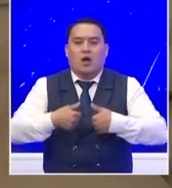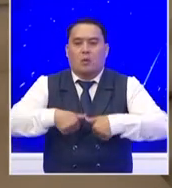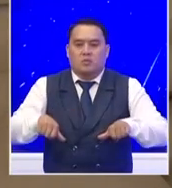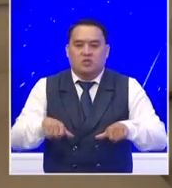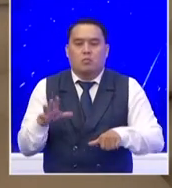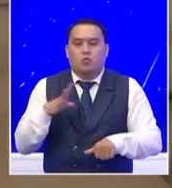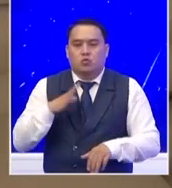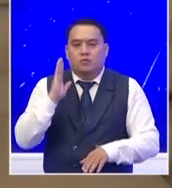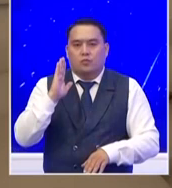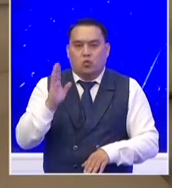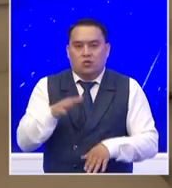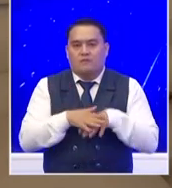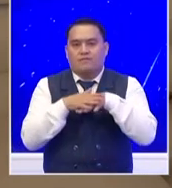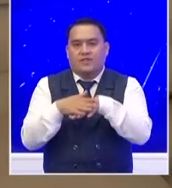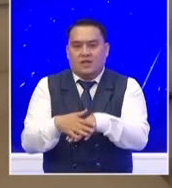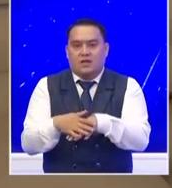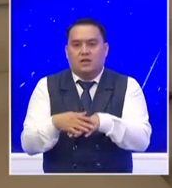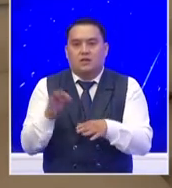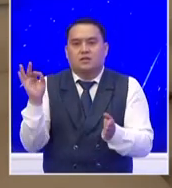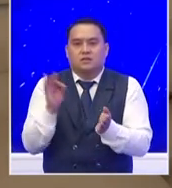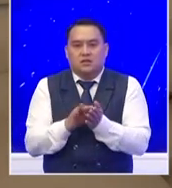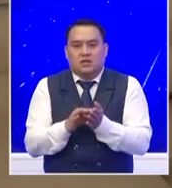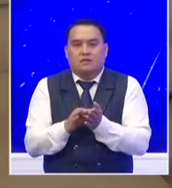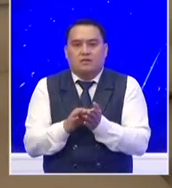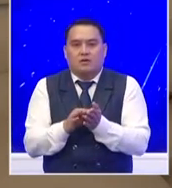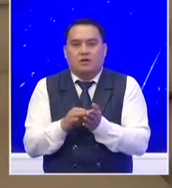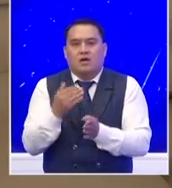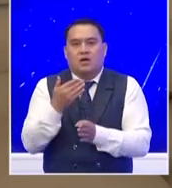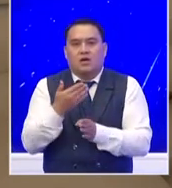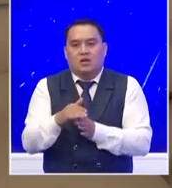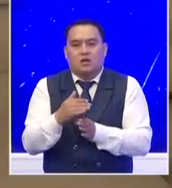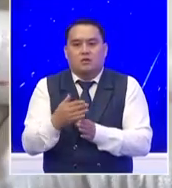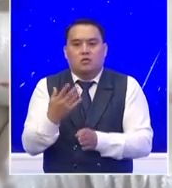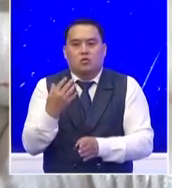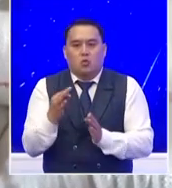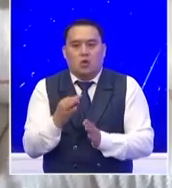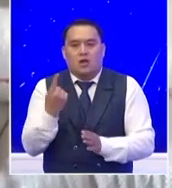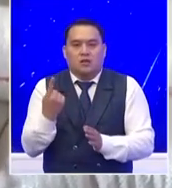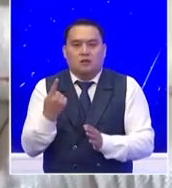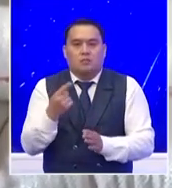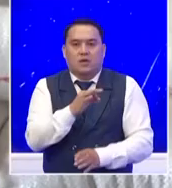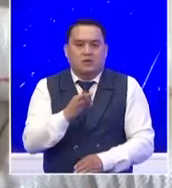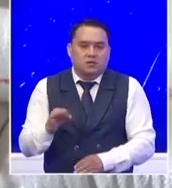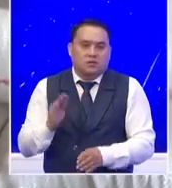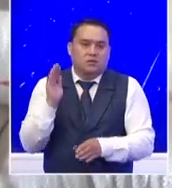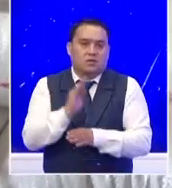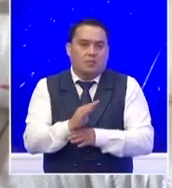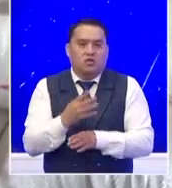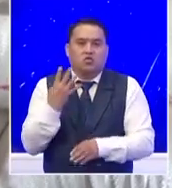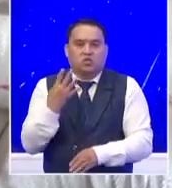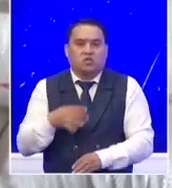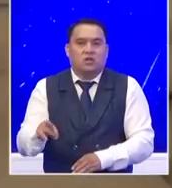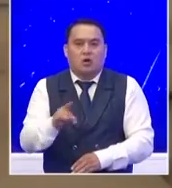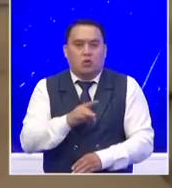которым будет в ближайшее время выделен целевой займ, льготный займ под 0,01% годовых. Дополнительно 4 района